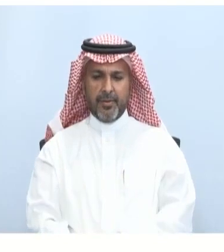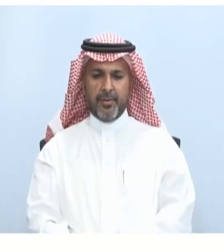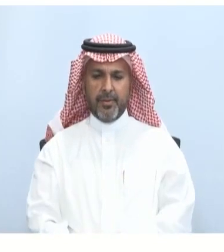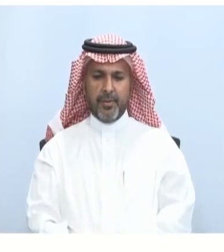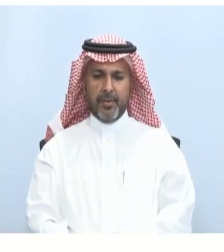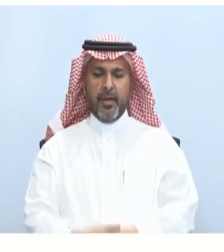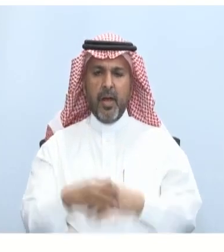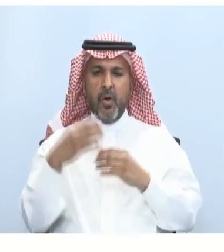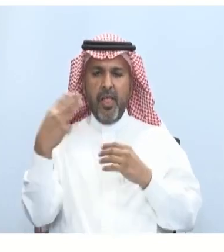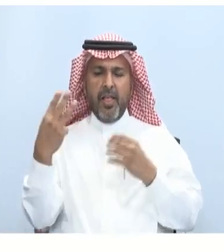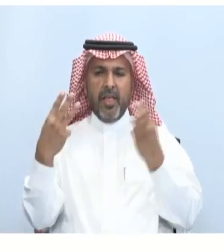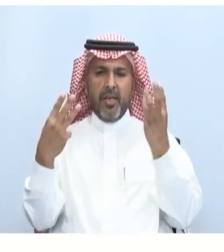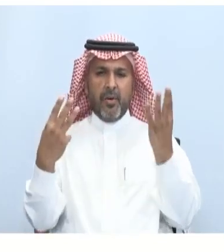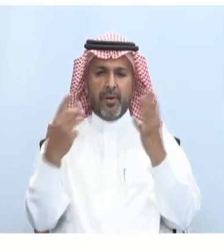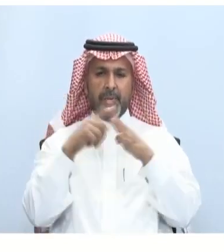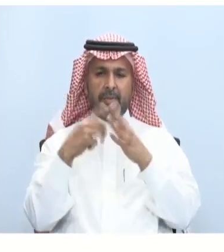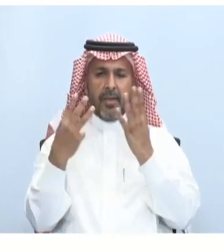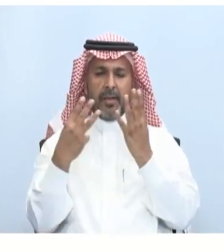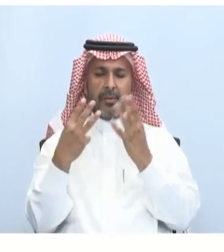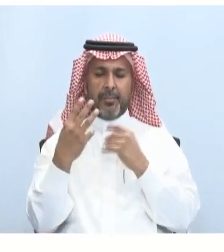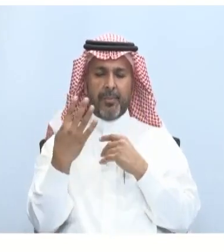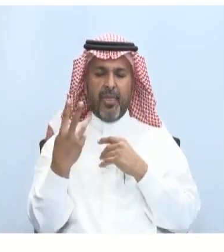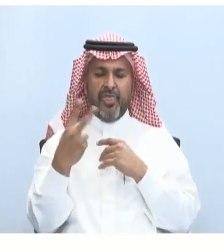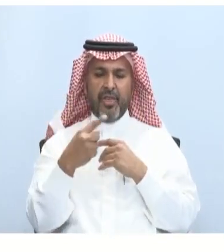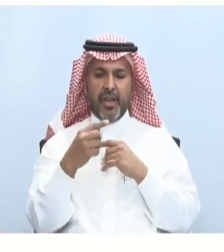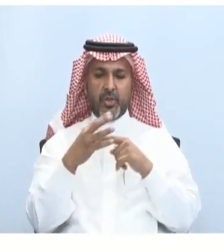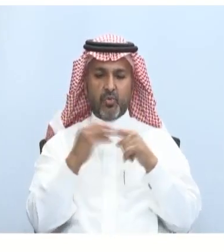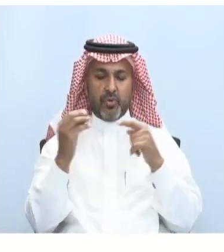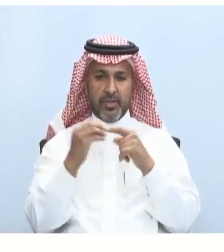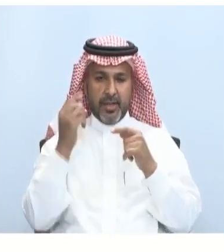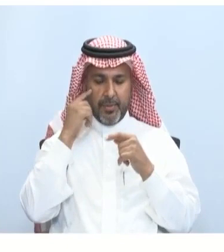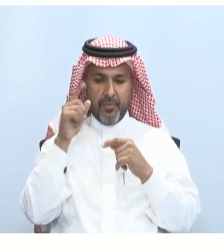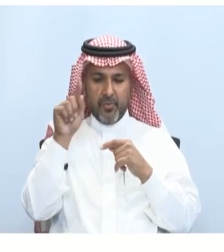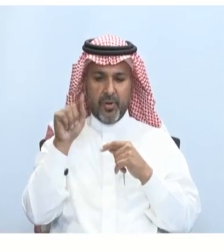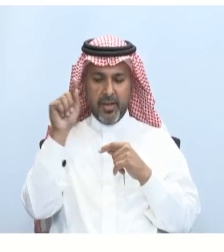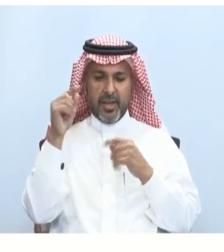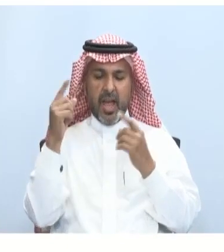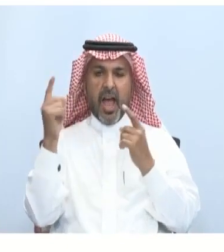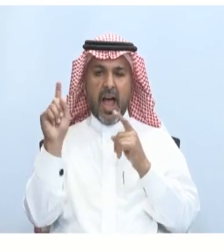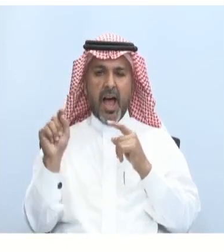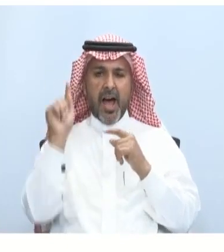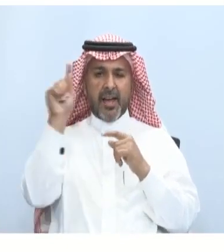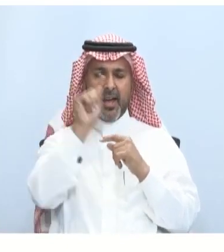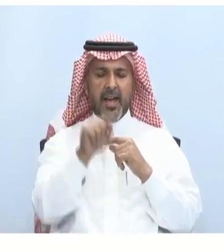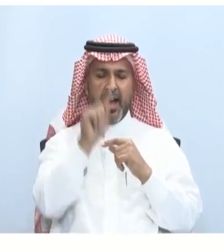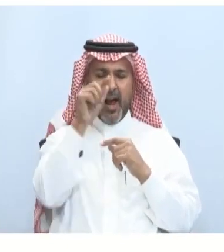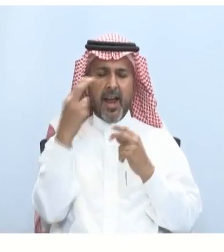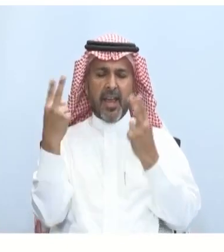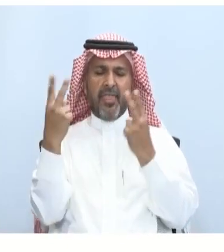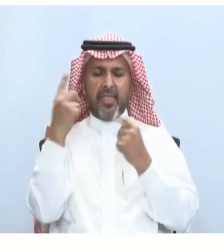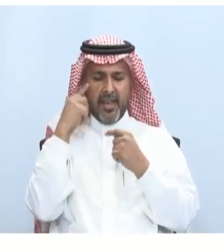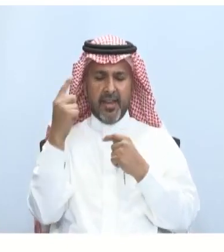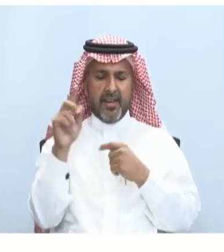العدد في العدد طبعا راح ننزل السالب ما ننسى اربعه ثلاثه اثنا عشر واي في اي اي تربيع طبعا